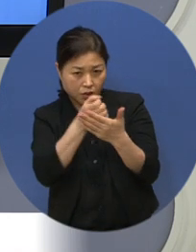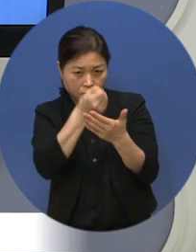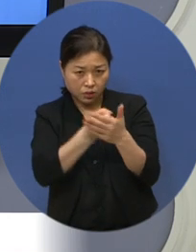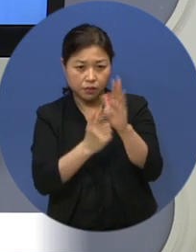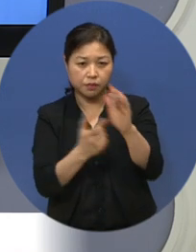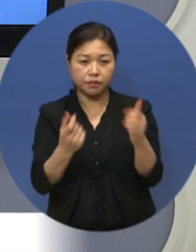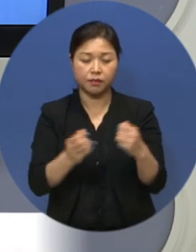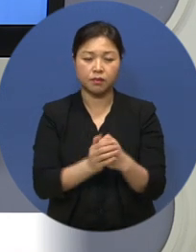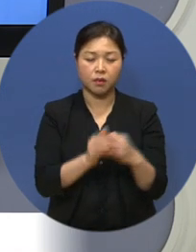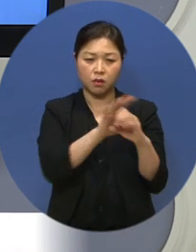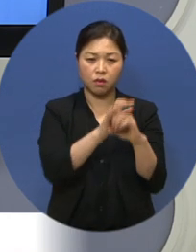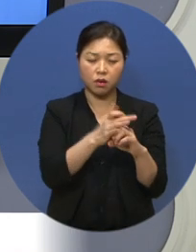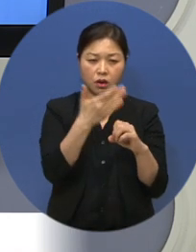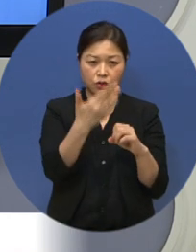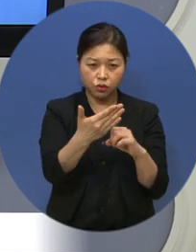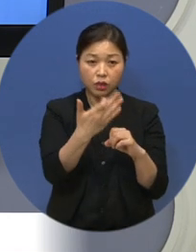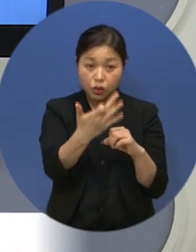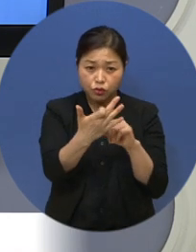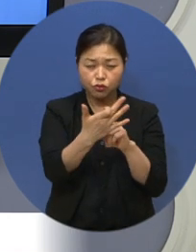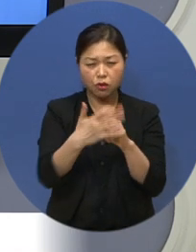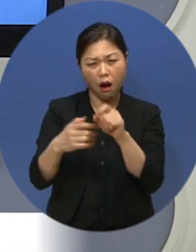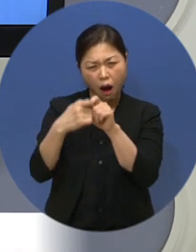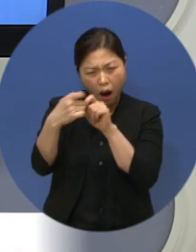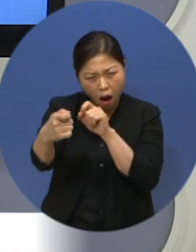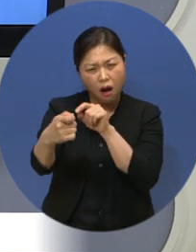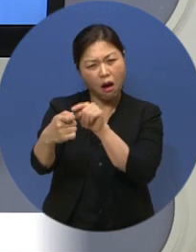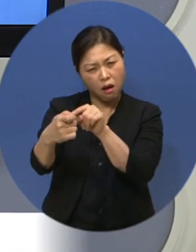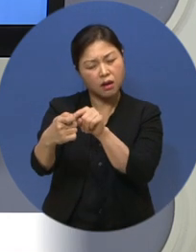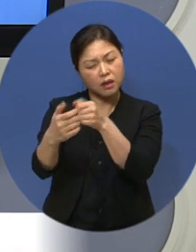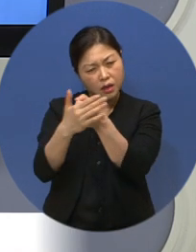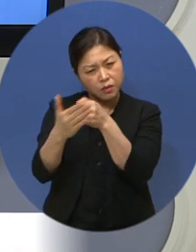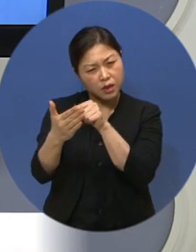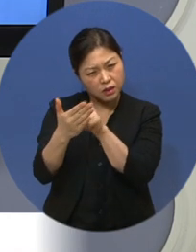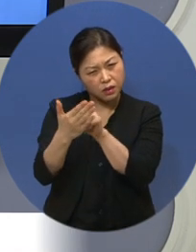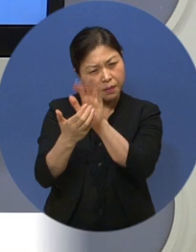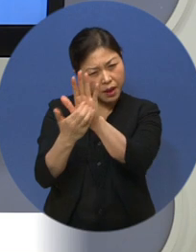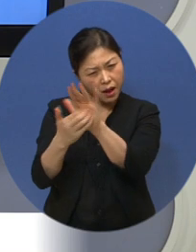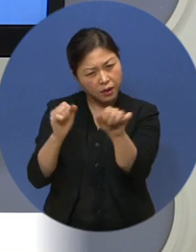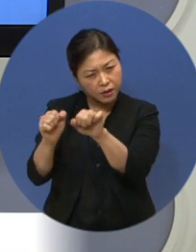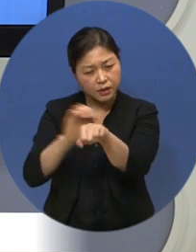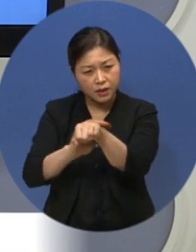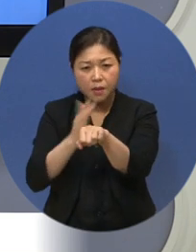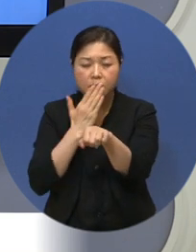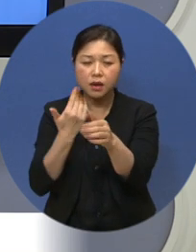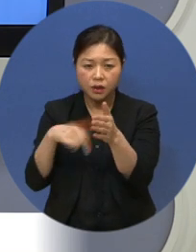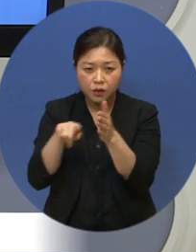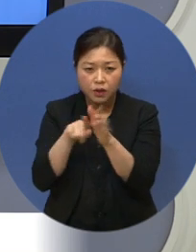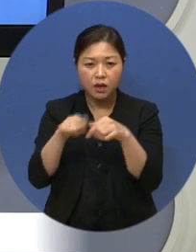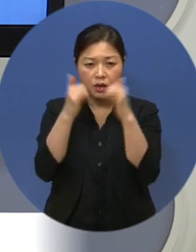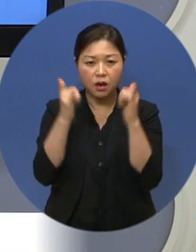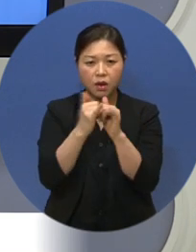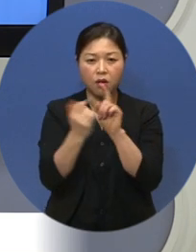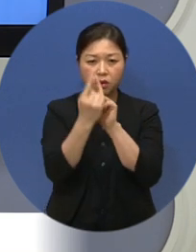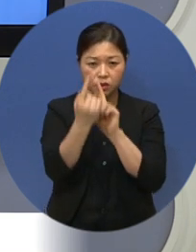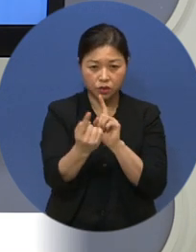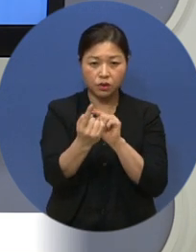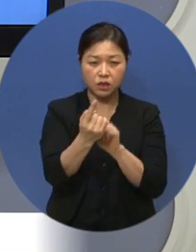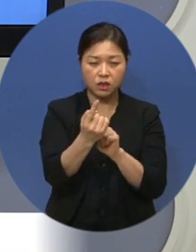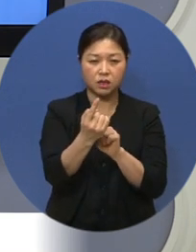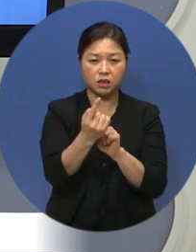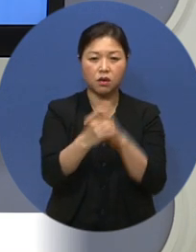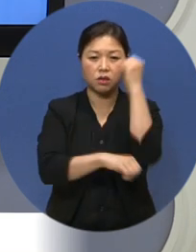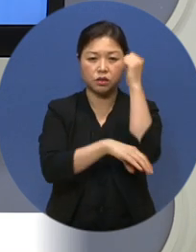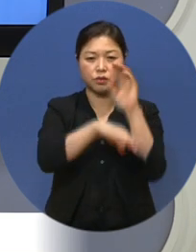코론 알고 유행이 장기화되면서 이에 대비하기 위한 사회적 거리두기 단계별 발령 기준이 대폭 완화